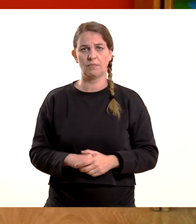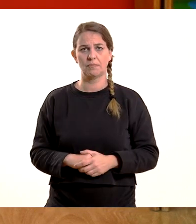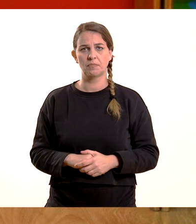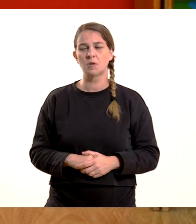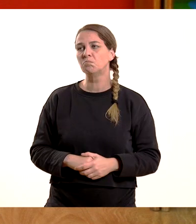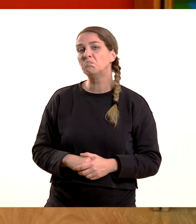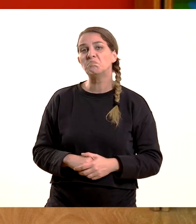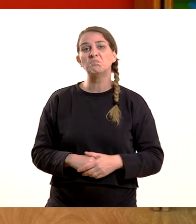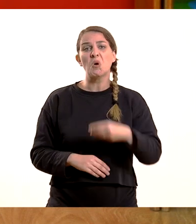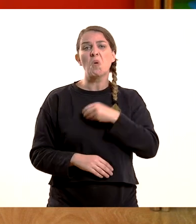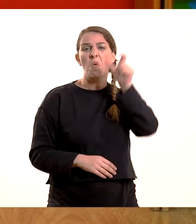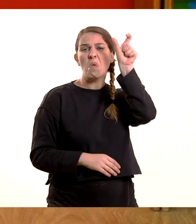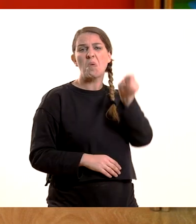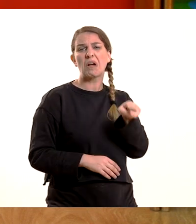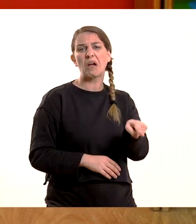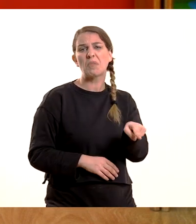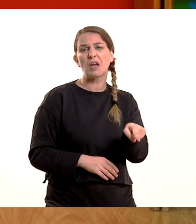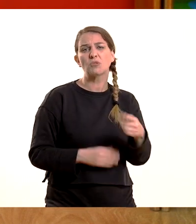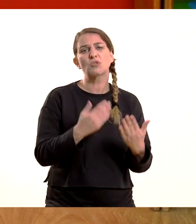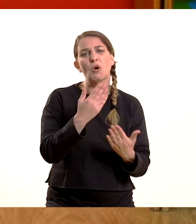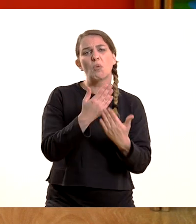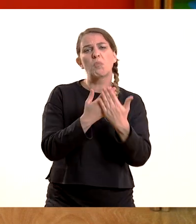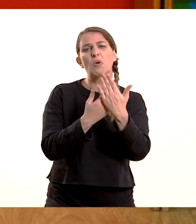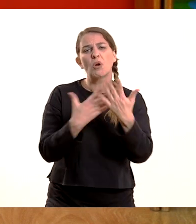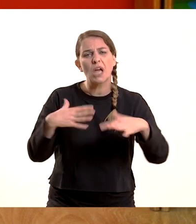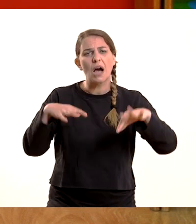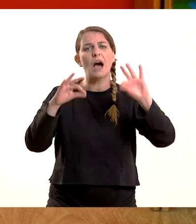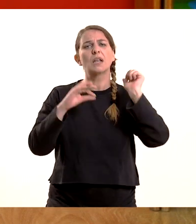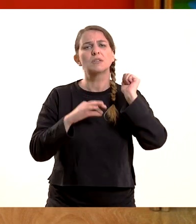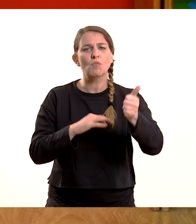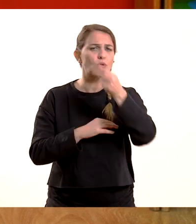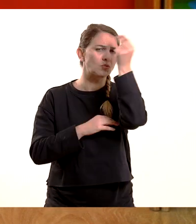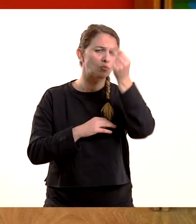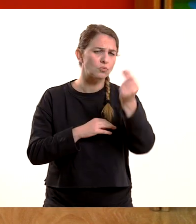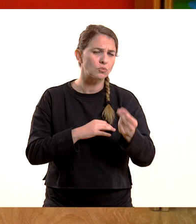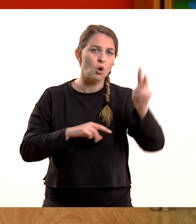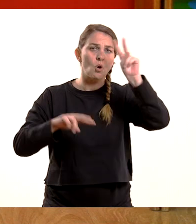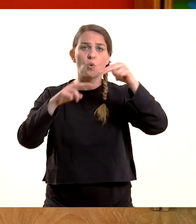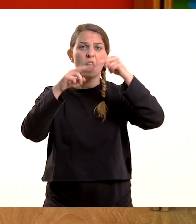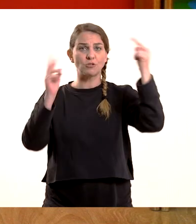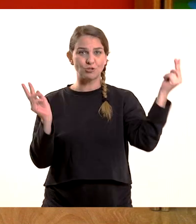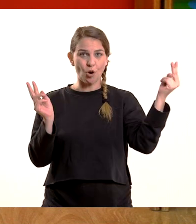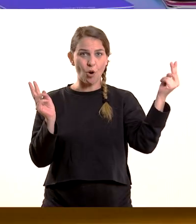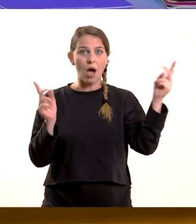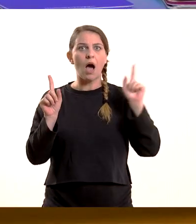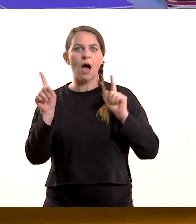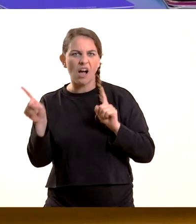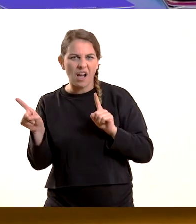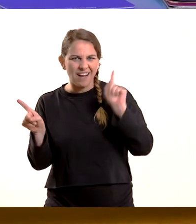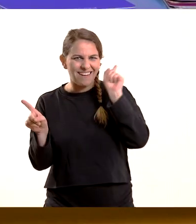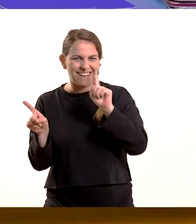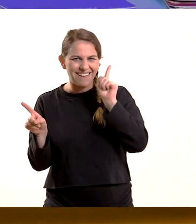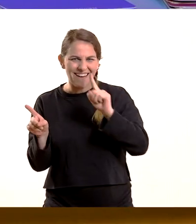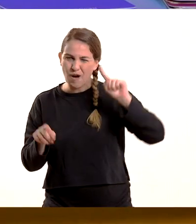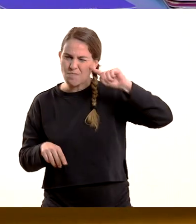Ο καημένος ο ζωγράφος ξεκινούσε το πρωί να ζωγραφίσει το ουράνιο τόξο, αλλά η πονηρή νεραϊδούλα πήγαινε